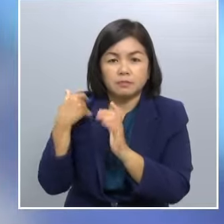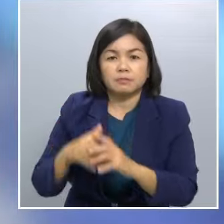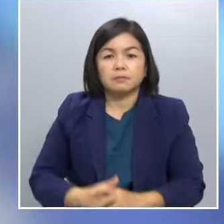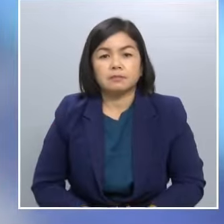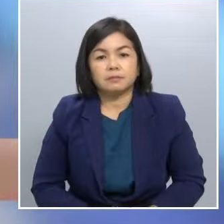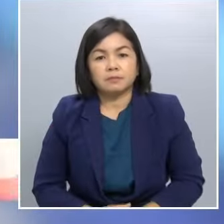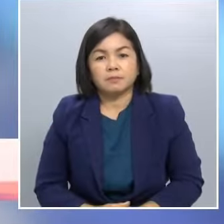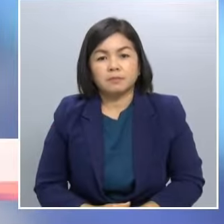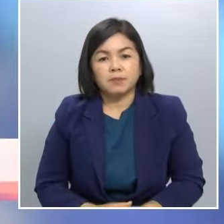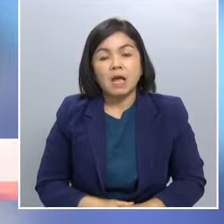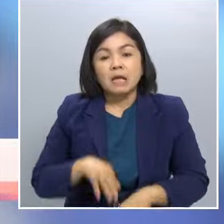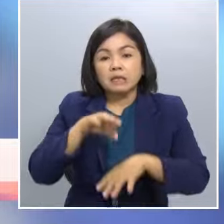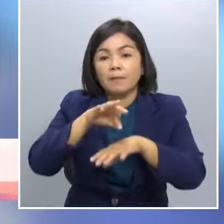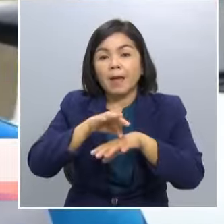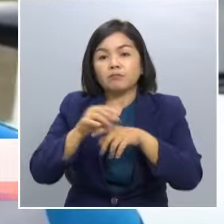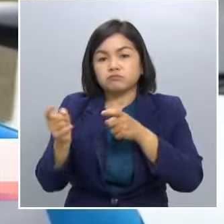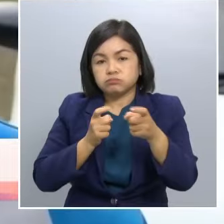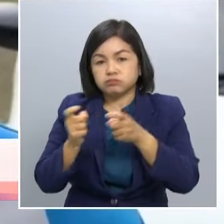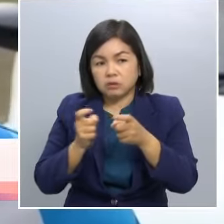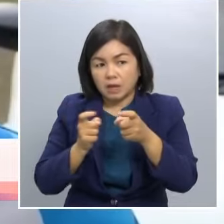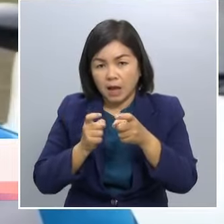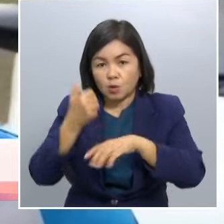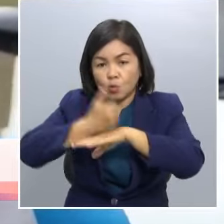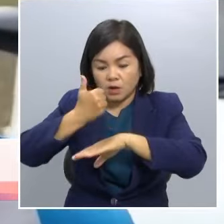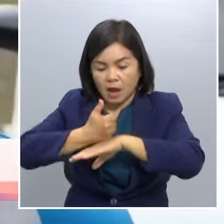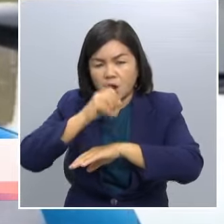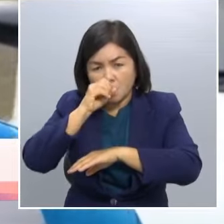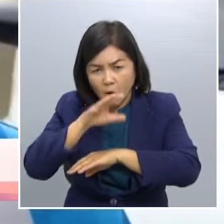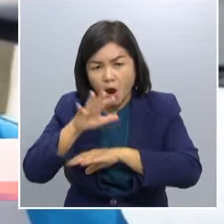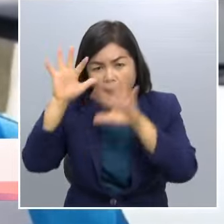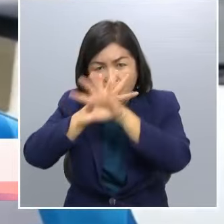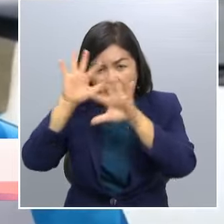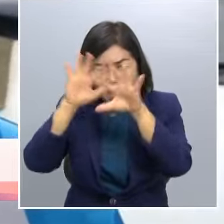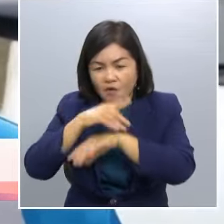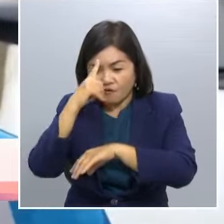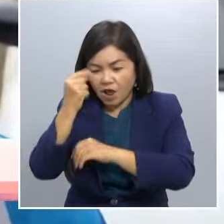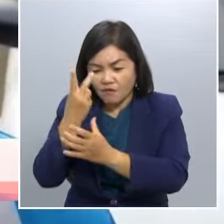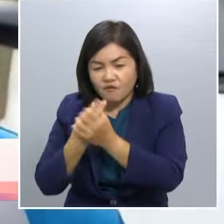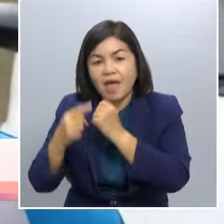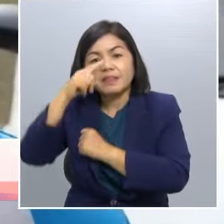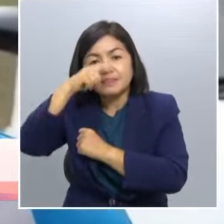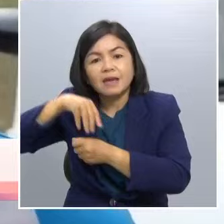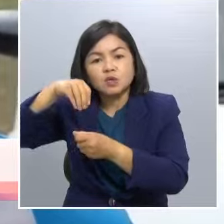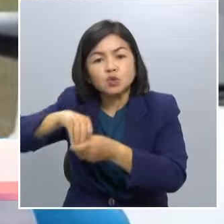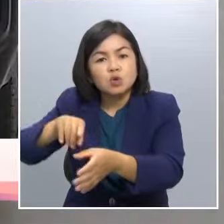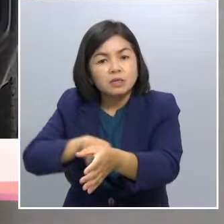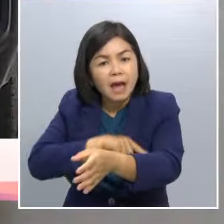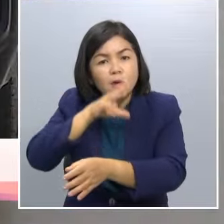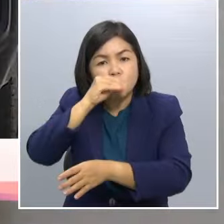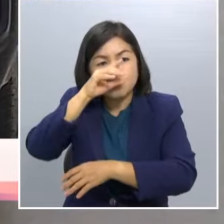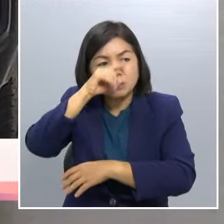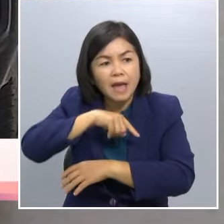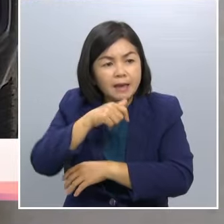ผู้จัดการปั๊มให้ข้อมูลด้วยนะคะว่าก็คาดว่าฝรั่งคนนี้น่าจะมีภรรยาเป็นคนไทยแล้วอยู่ในเมืองไทยมานานเพราะว่าพูดไทย